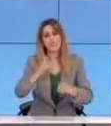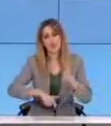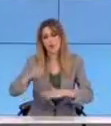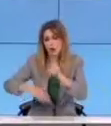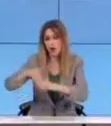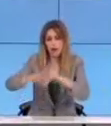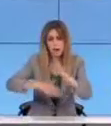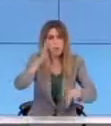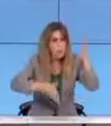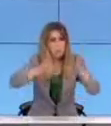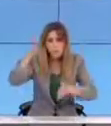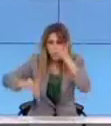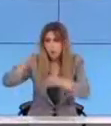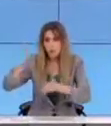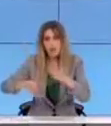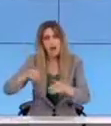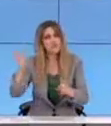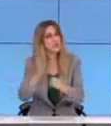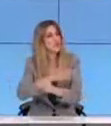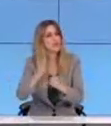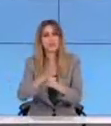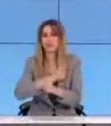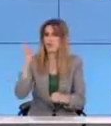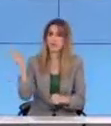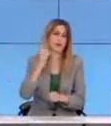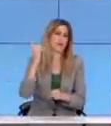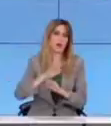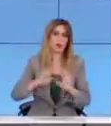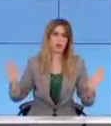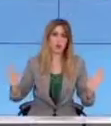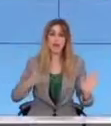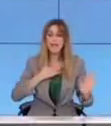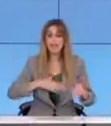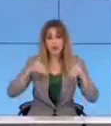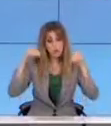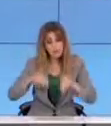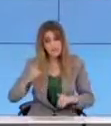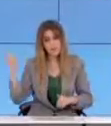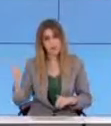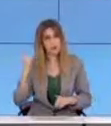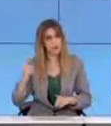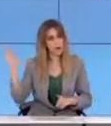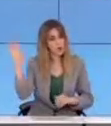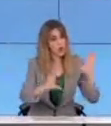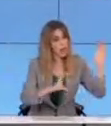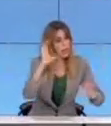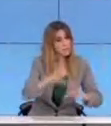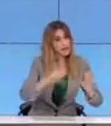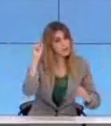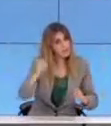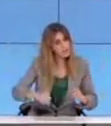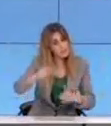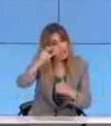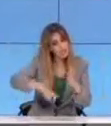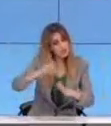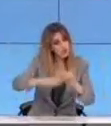πόρων του, αλλά σε ένα πλαίσιο στρατηγικής αναβάθμισης του τουριστικού προϊόντος μέσα από τις επενδύσεις που προωθούμε για την αξιοποίηση,